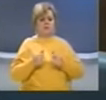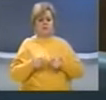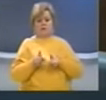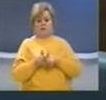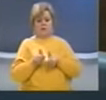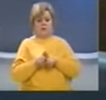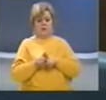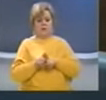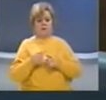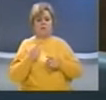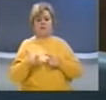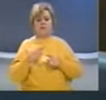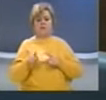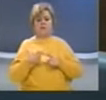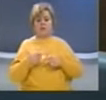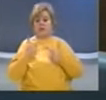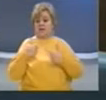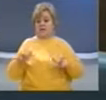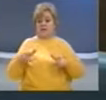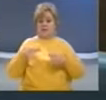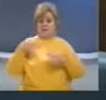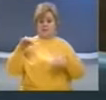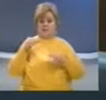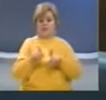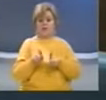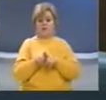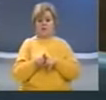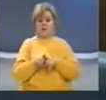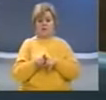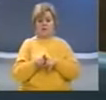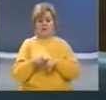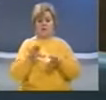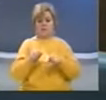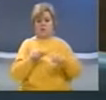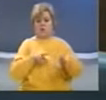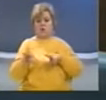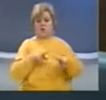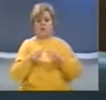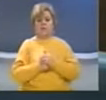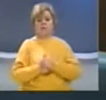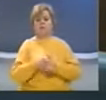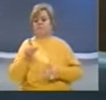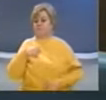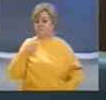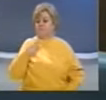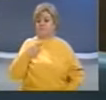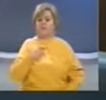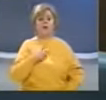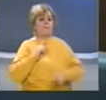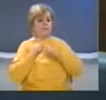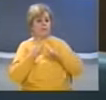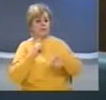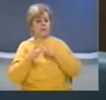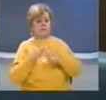Pikërisht si pasojë e parcializimit të licencave mbi kritere lokale dhe kufij pronësor juridik. Konceptualisht, bisedimet